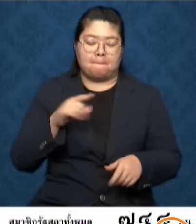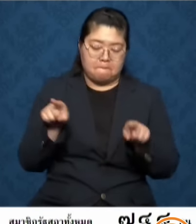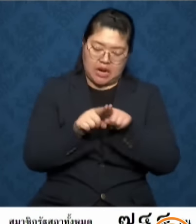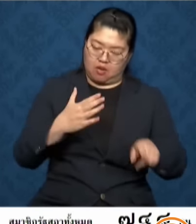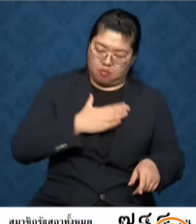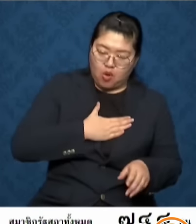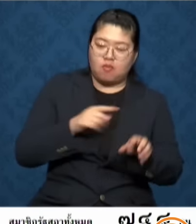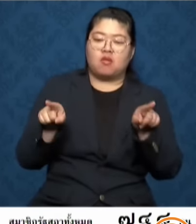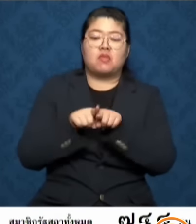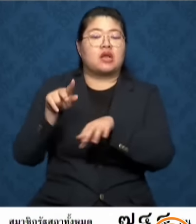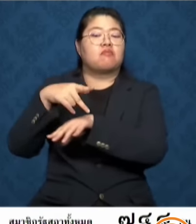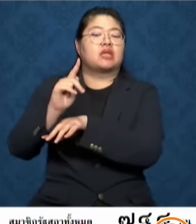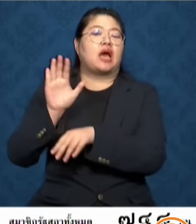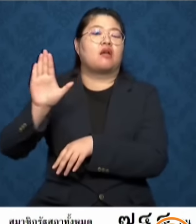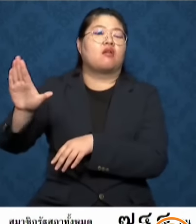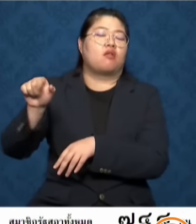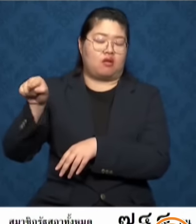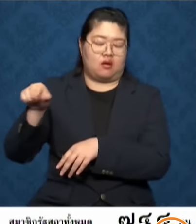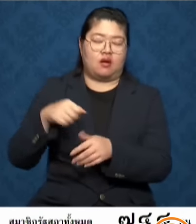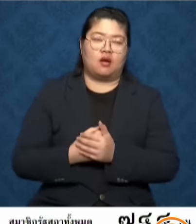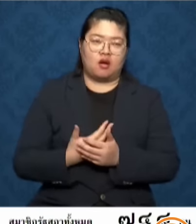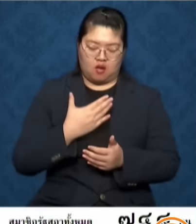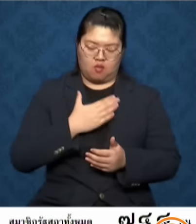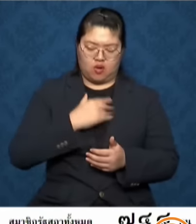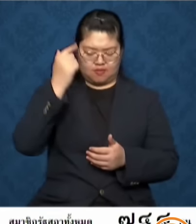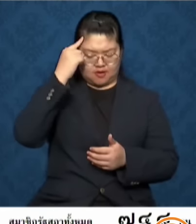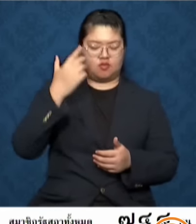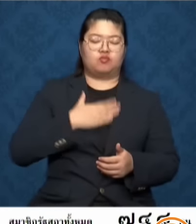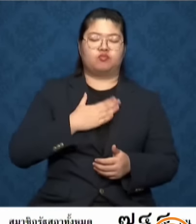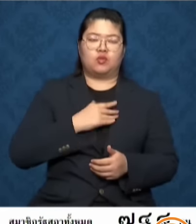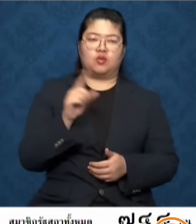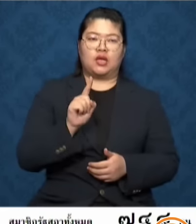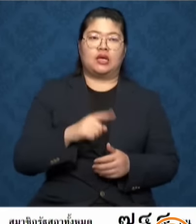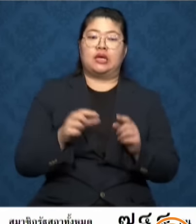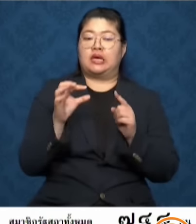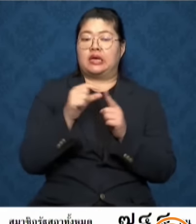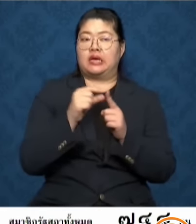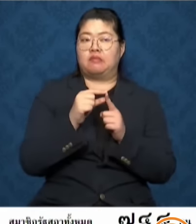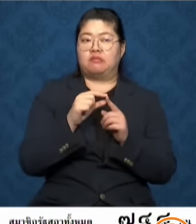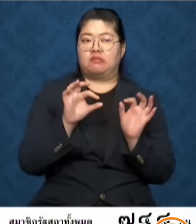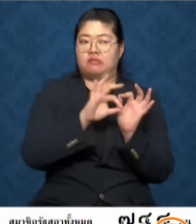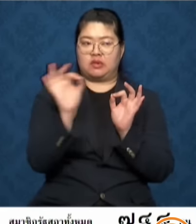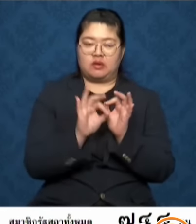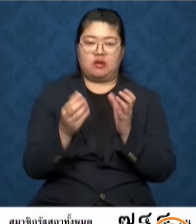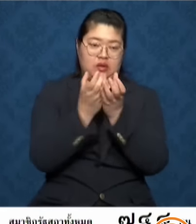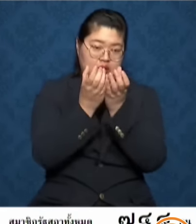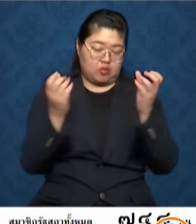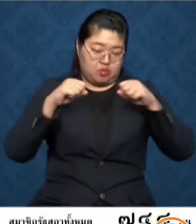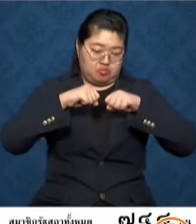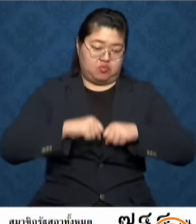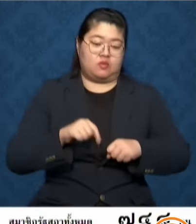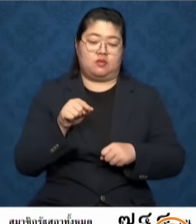กับ Thayanปธษาแม้ผมกตยืยนความคิดผมดแตถ้ประธเราเร